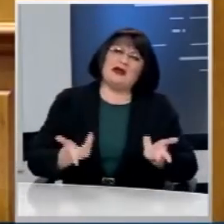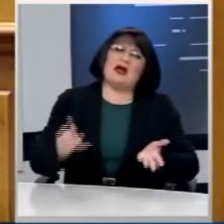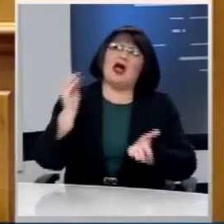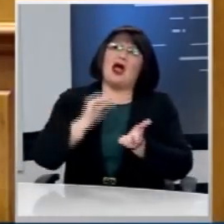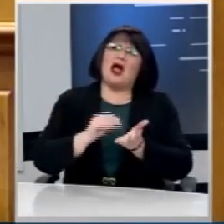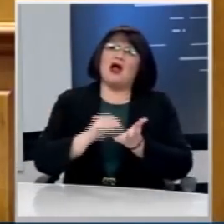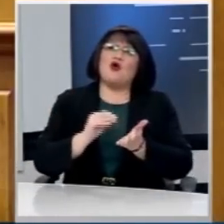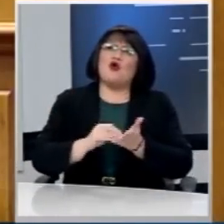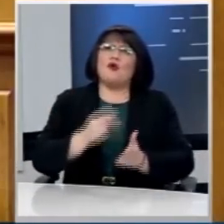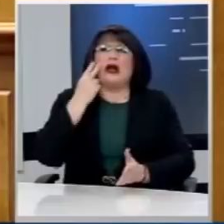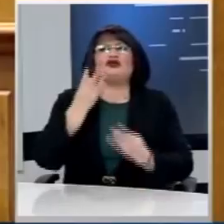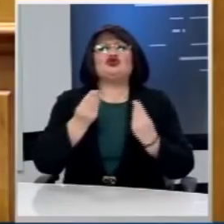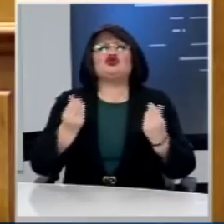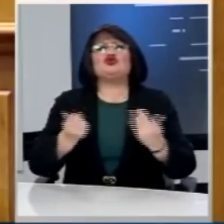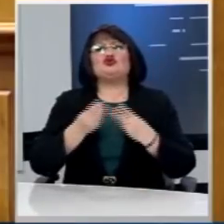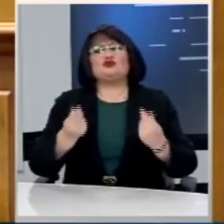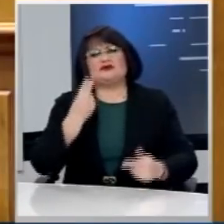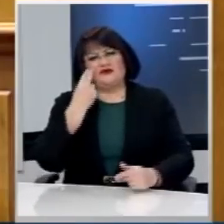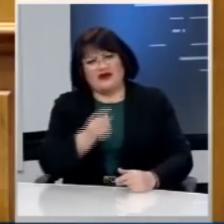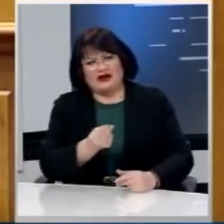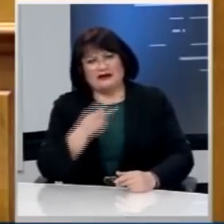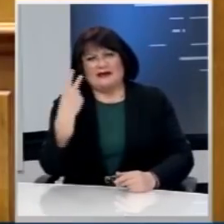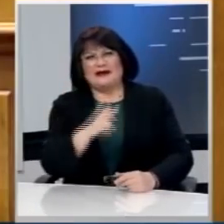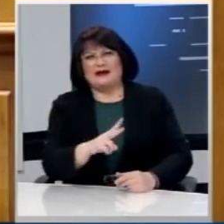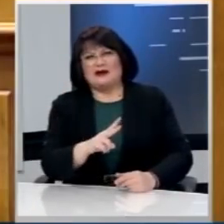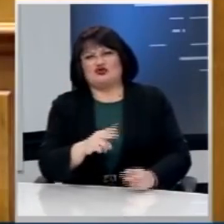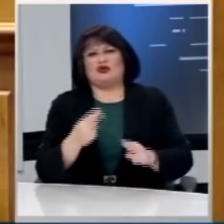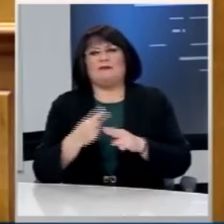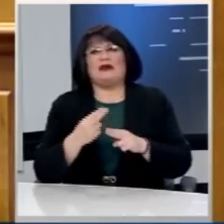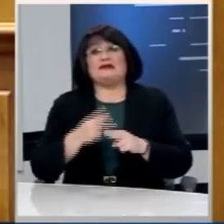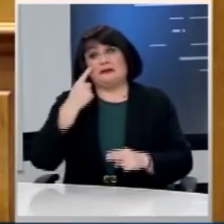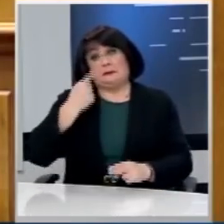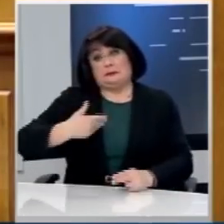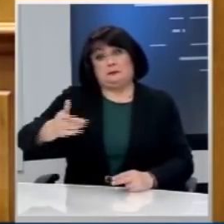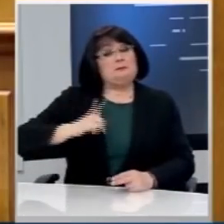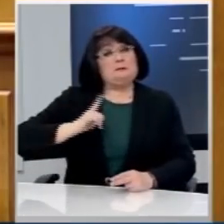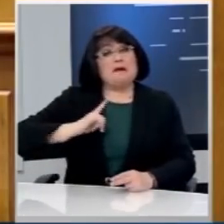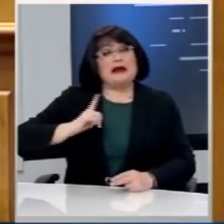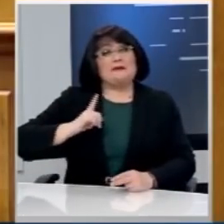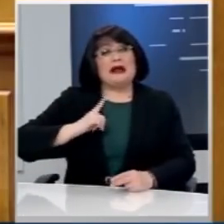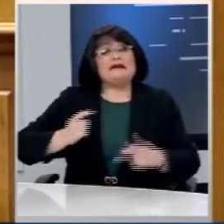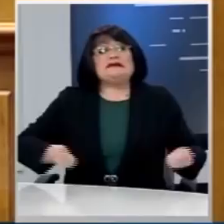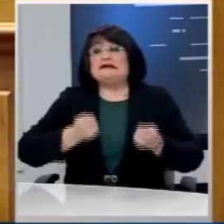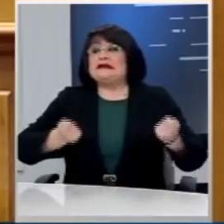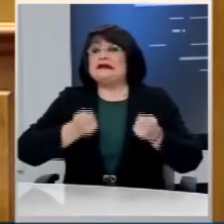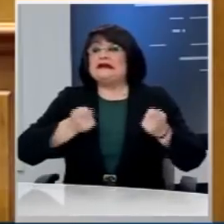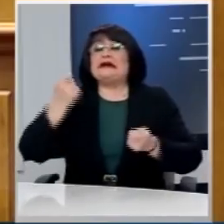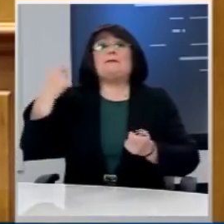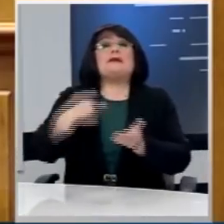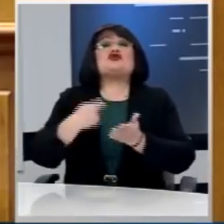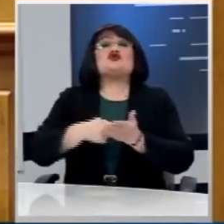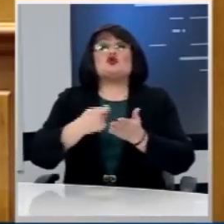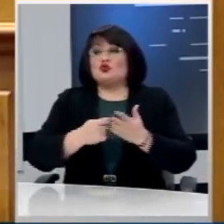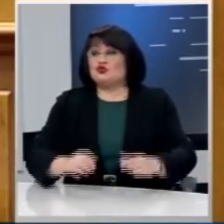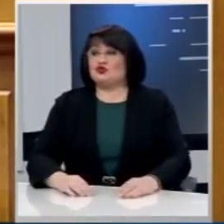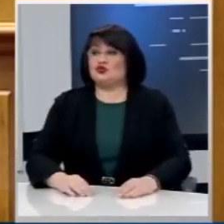ακόμα πιο αποκαλυπτικό τρόπο τις δικές σας επίσημες προβλέψεις για την εξέλιξη των μισθών,